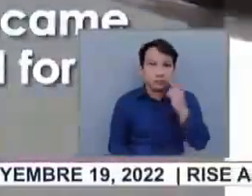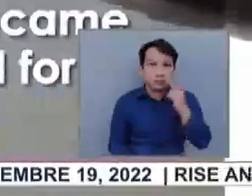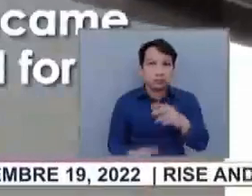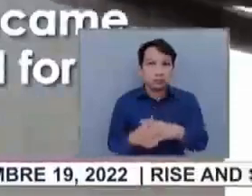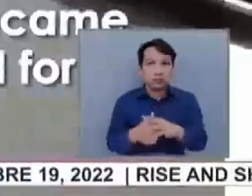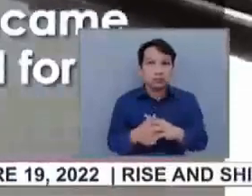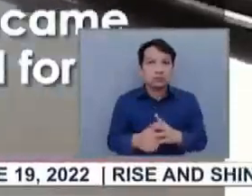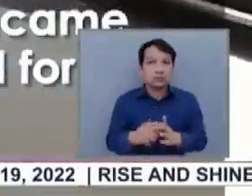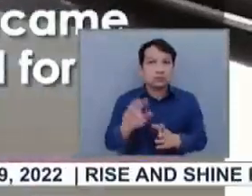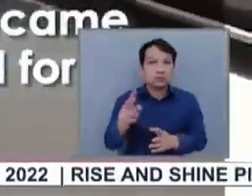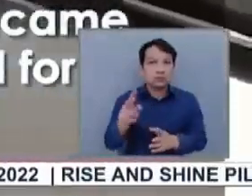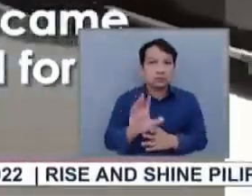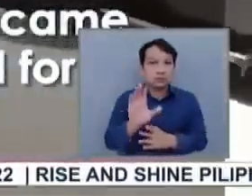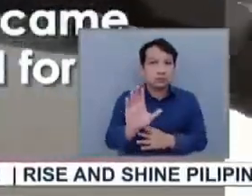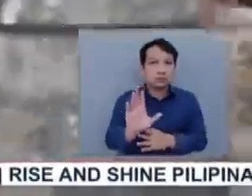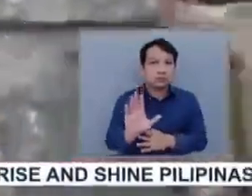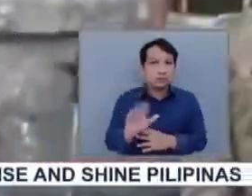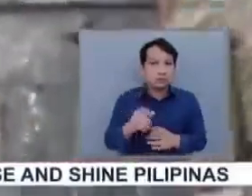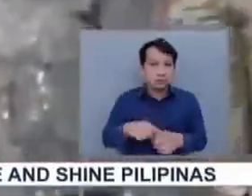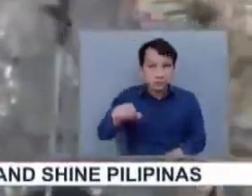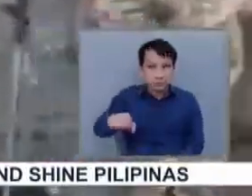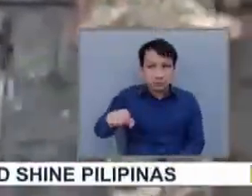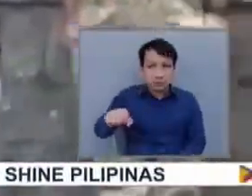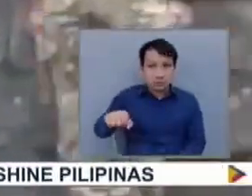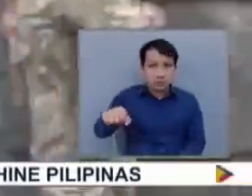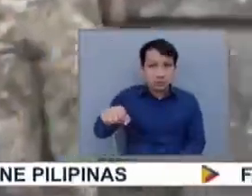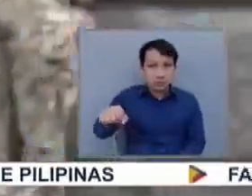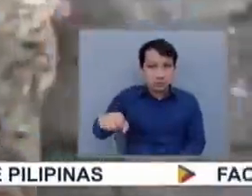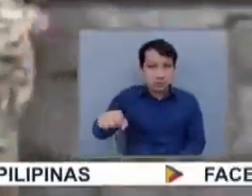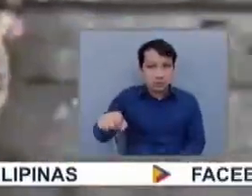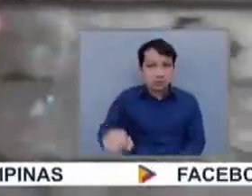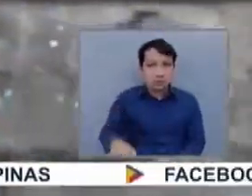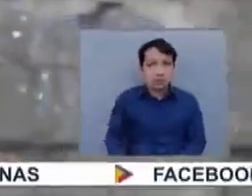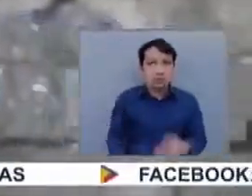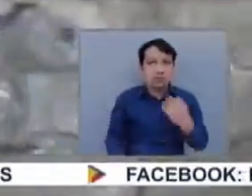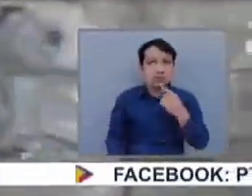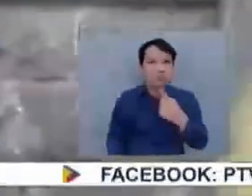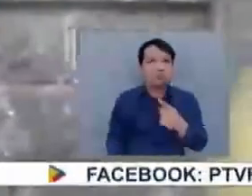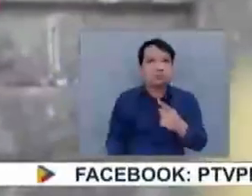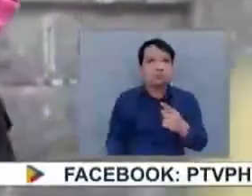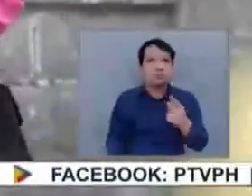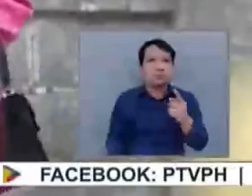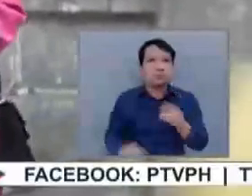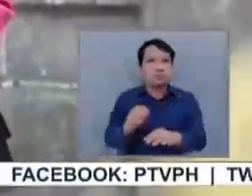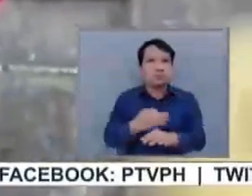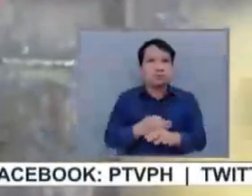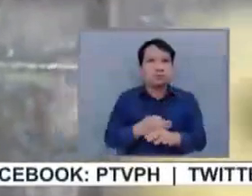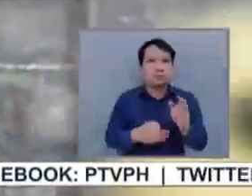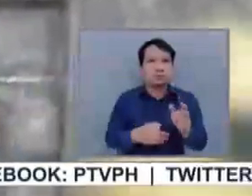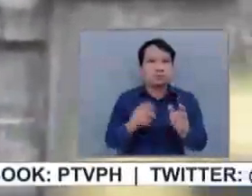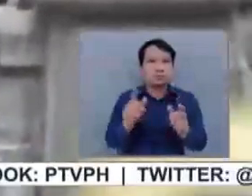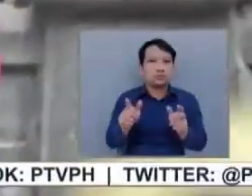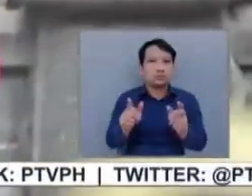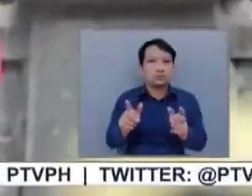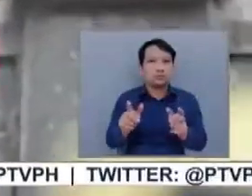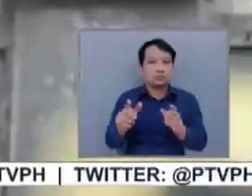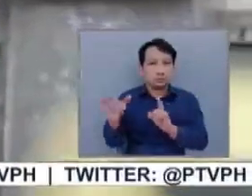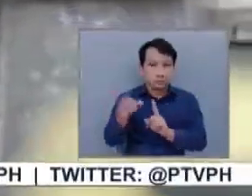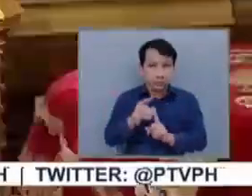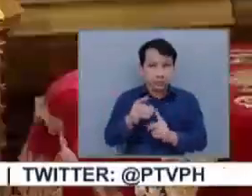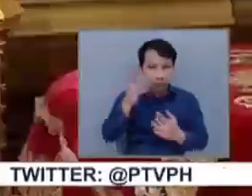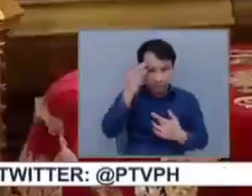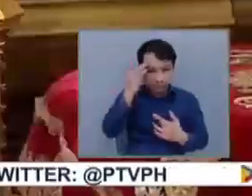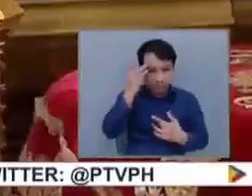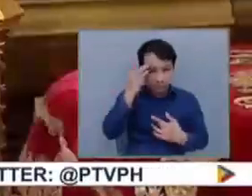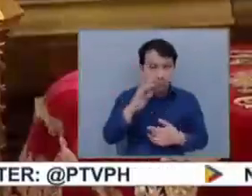II na may hawak na tungkod. At nito lamang Pebrero 2022, tinamaan naman ng COVID-19 ang